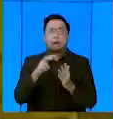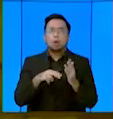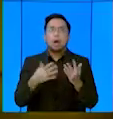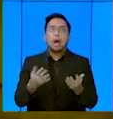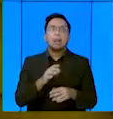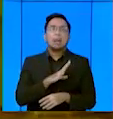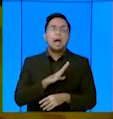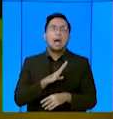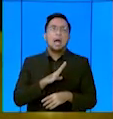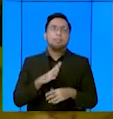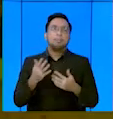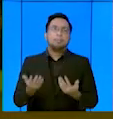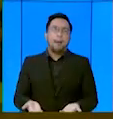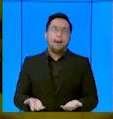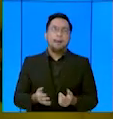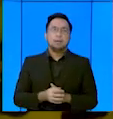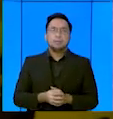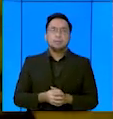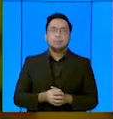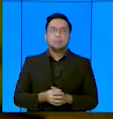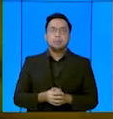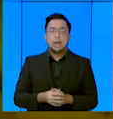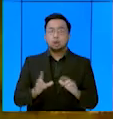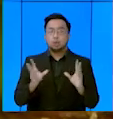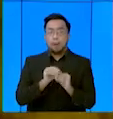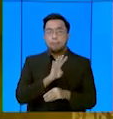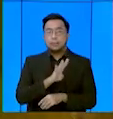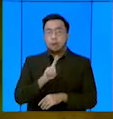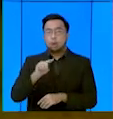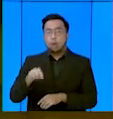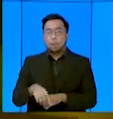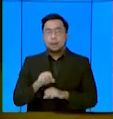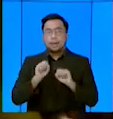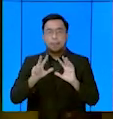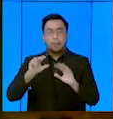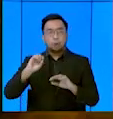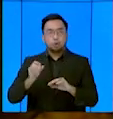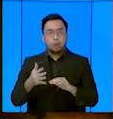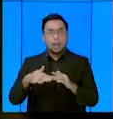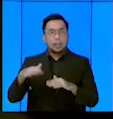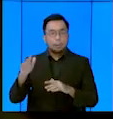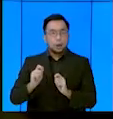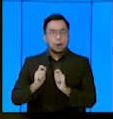gitu kan. Hingga saat ini sebanyak 41,8 juta NIK telah terdata.